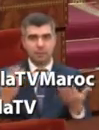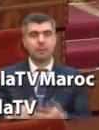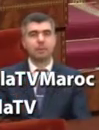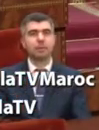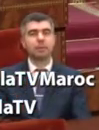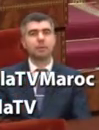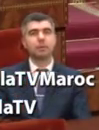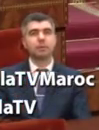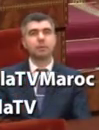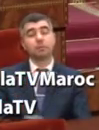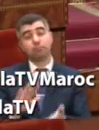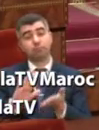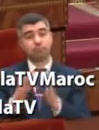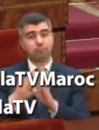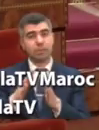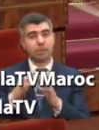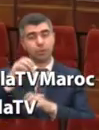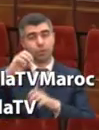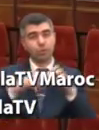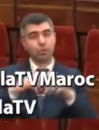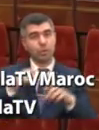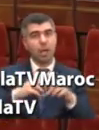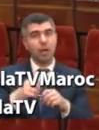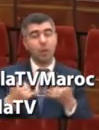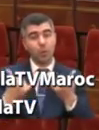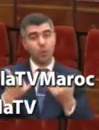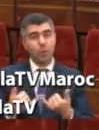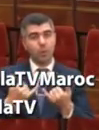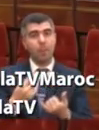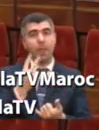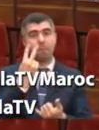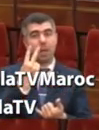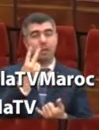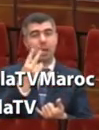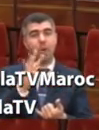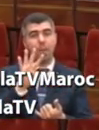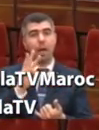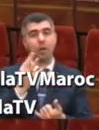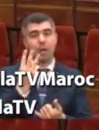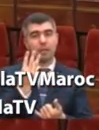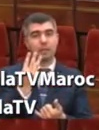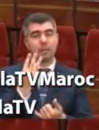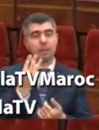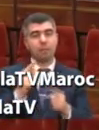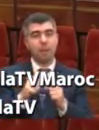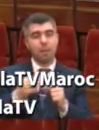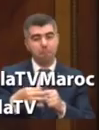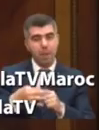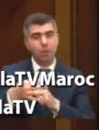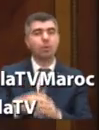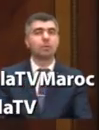ولا معدل التساقطات المطرية إلى غاية اليوم 283 مليمتر تقريبا،